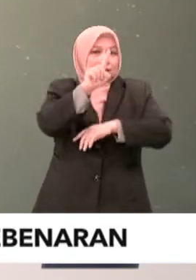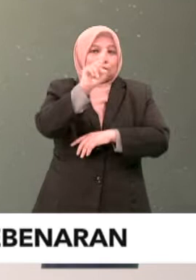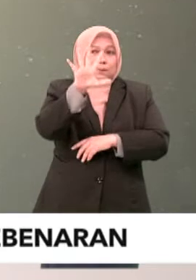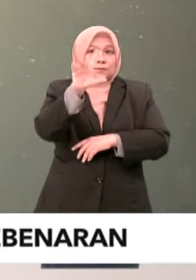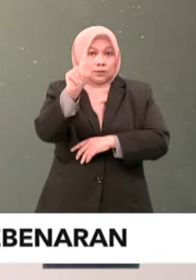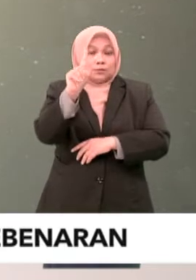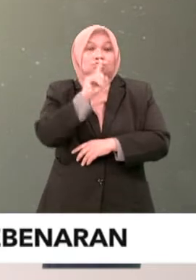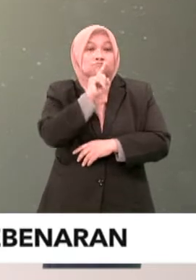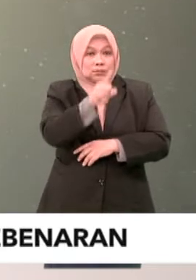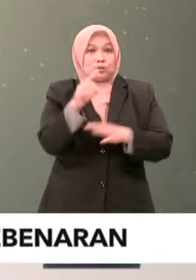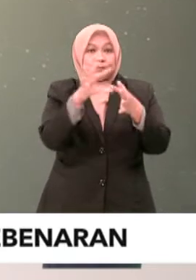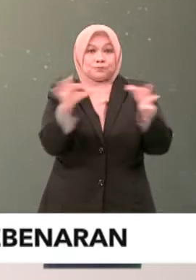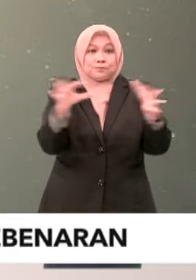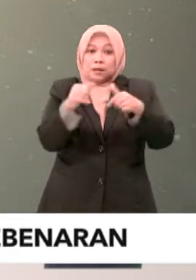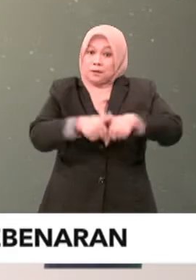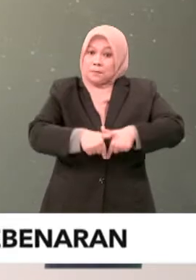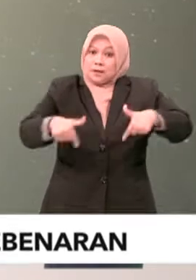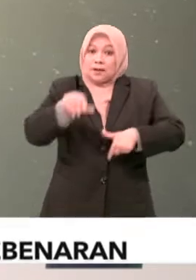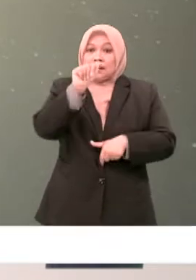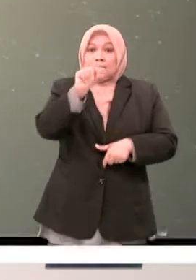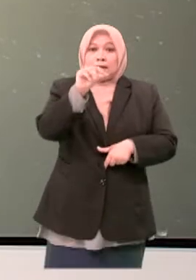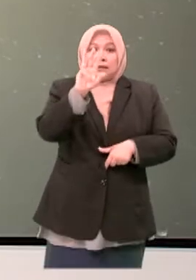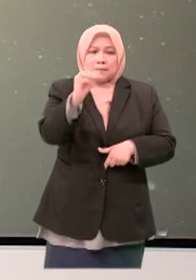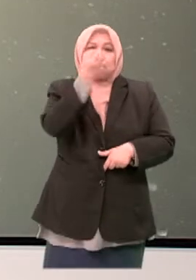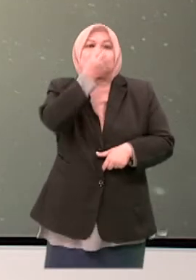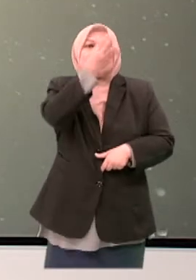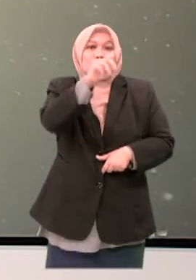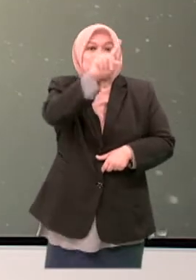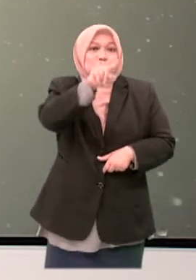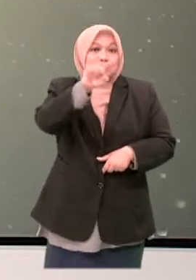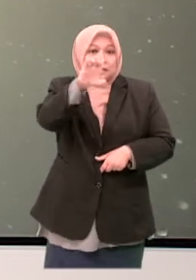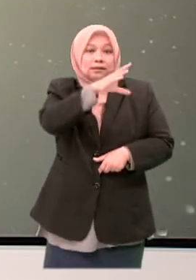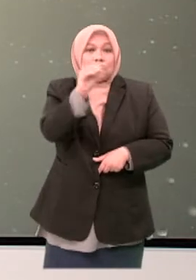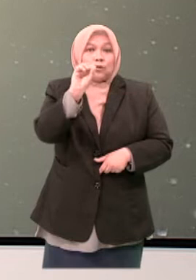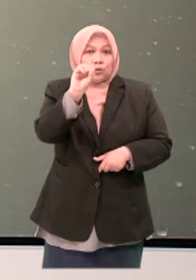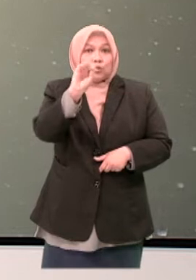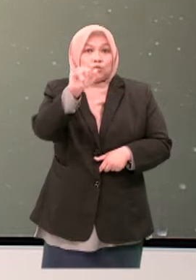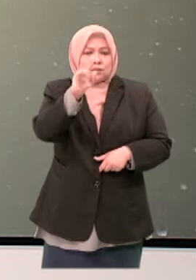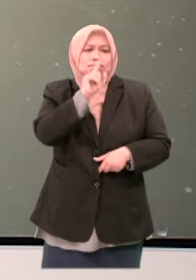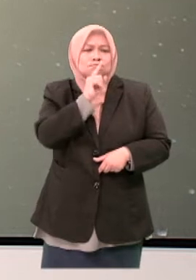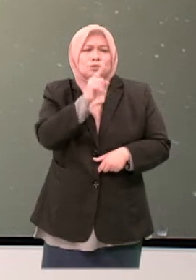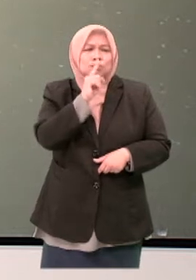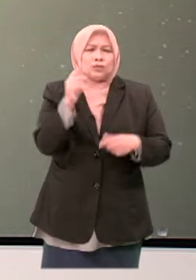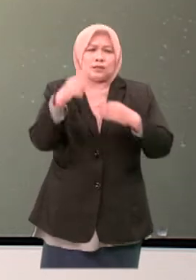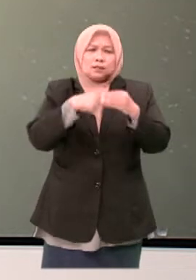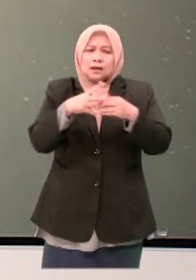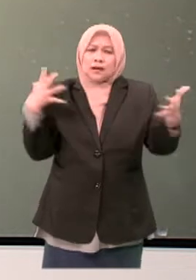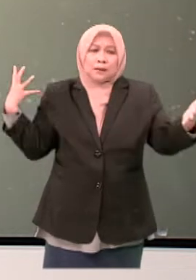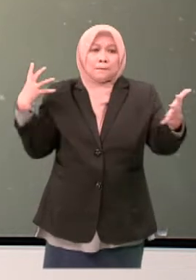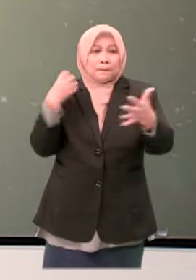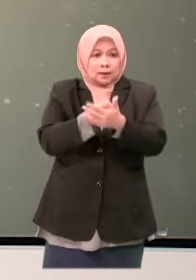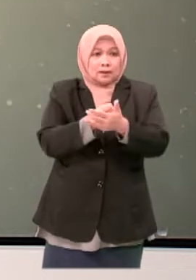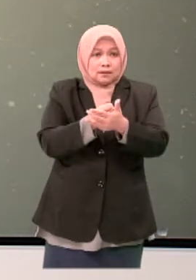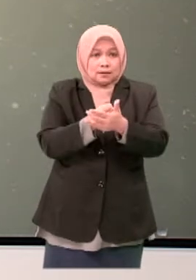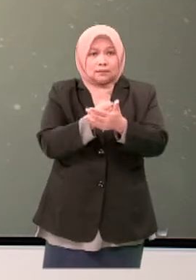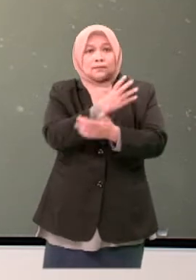ini mengisahkan keberanian Adam memberitahu Ziyi dan Poji perkara sebenar tentang kemalangan mereka